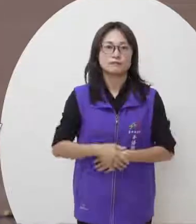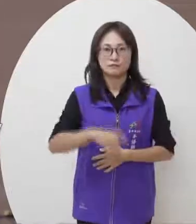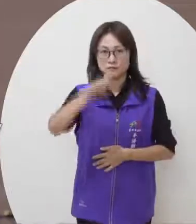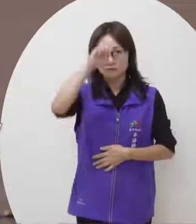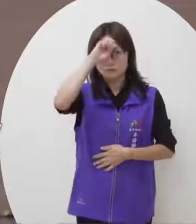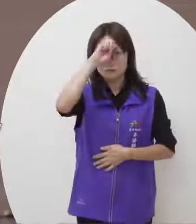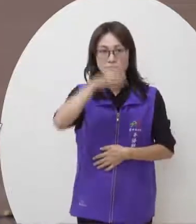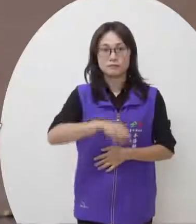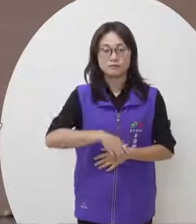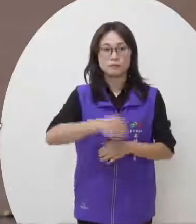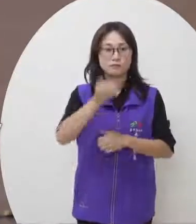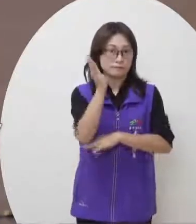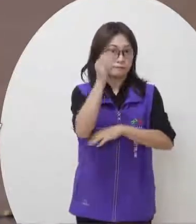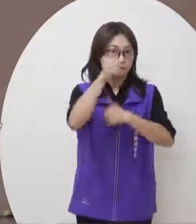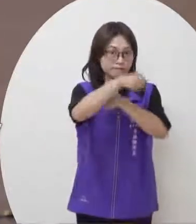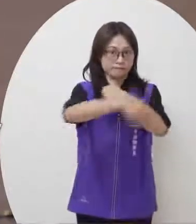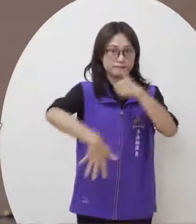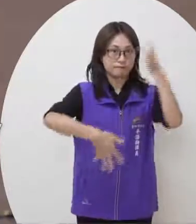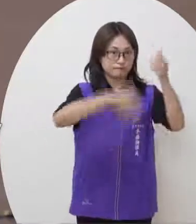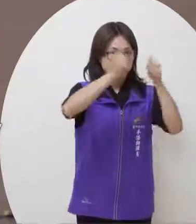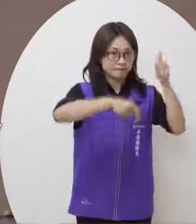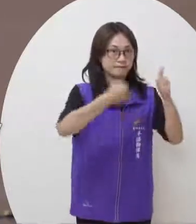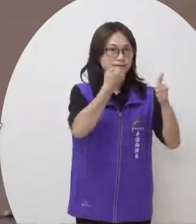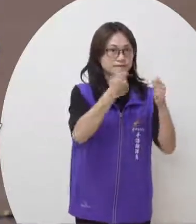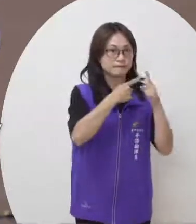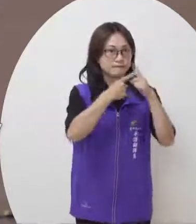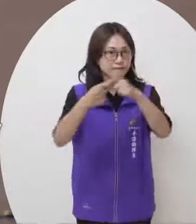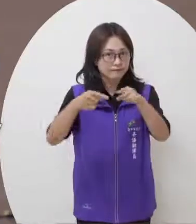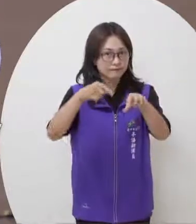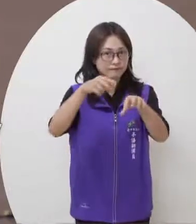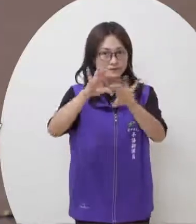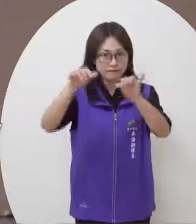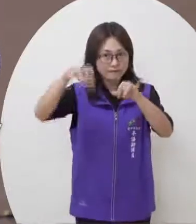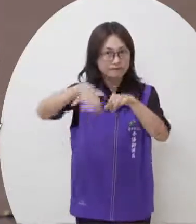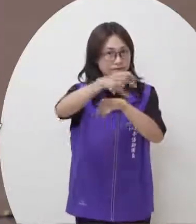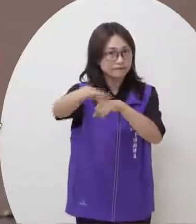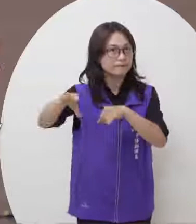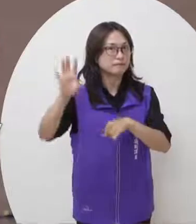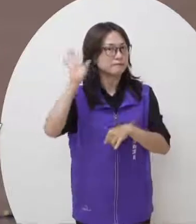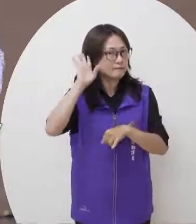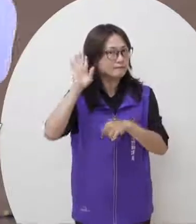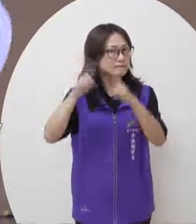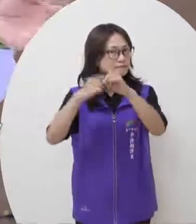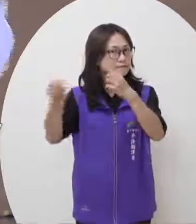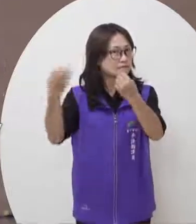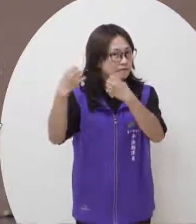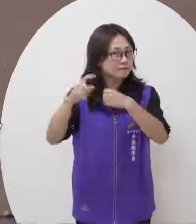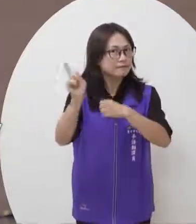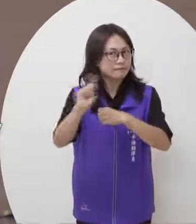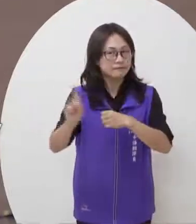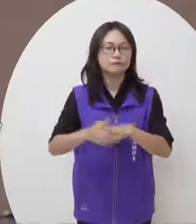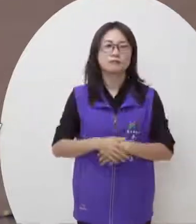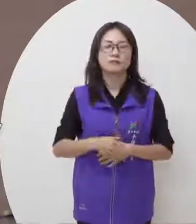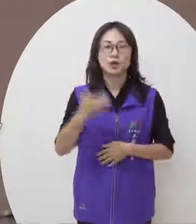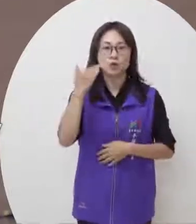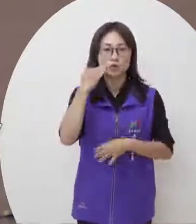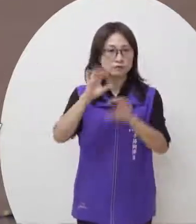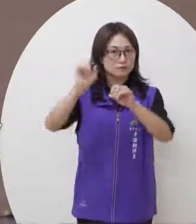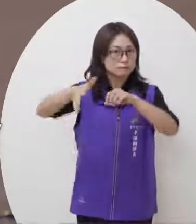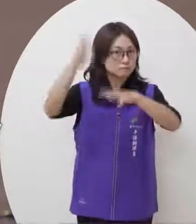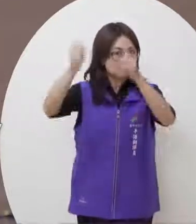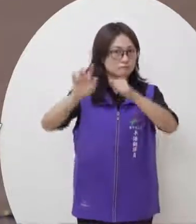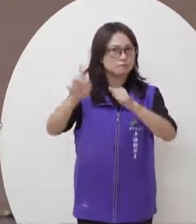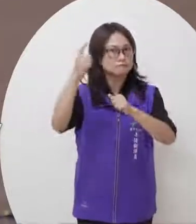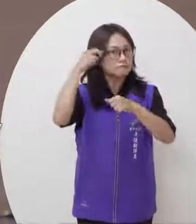长到地方来聆听民意，那地方有什么重大的政策或意见也可以利用这个机会来提